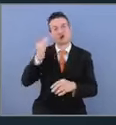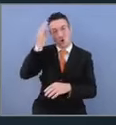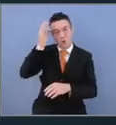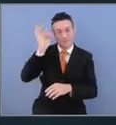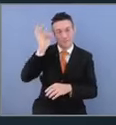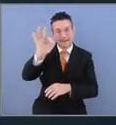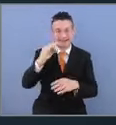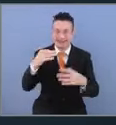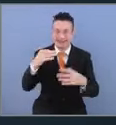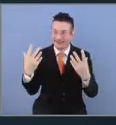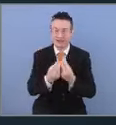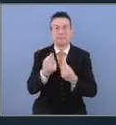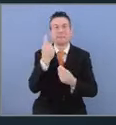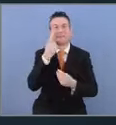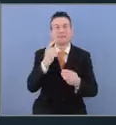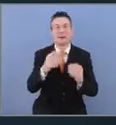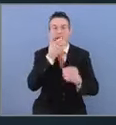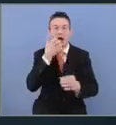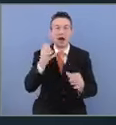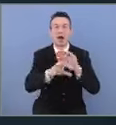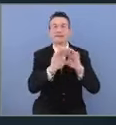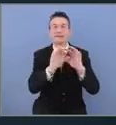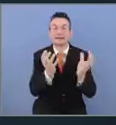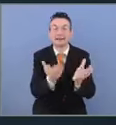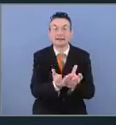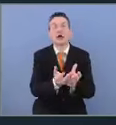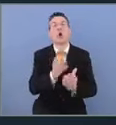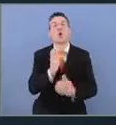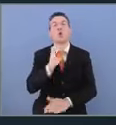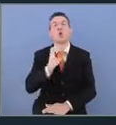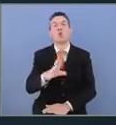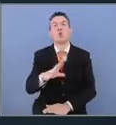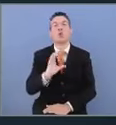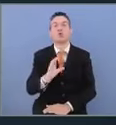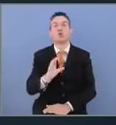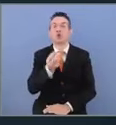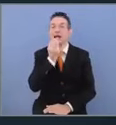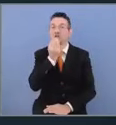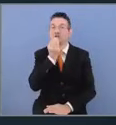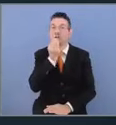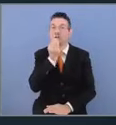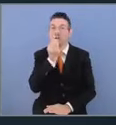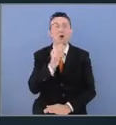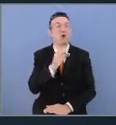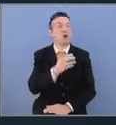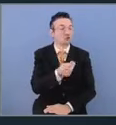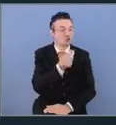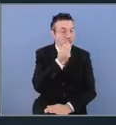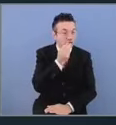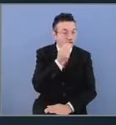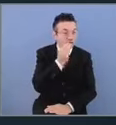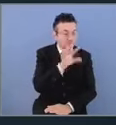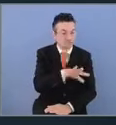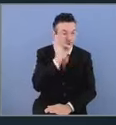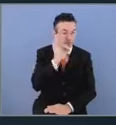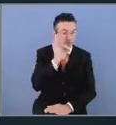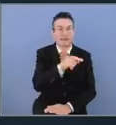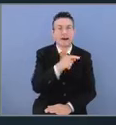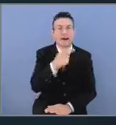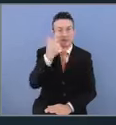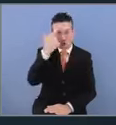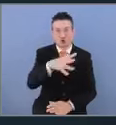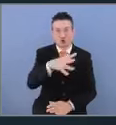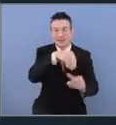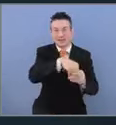pianeta che sul tema di una cultura del cibo, del consumo consapevole, e credo poi tutto questo ci possa essere assolutamente